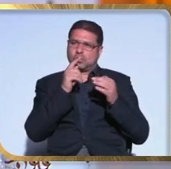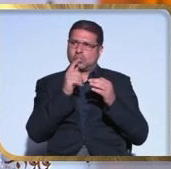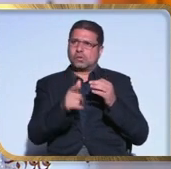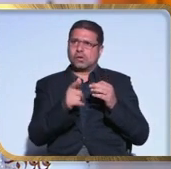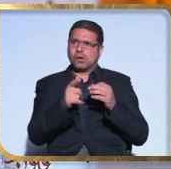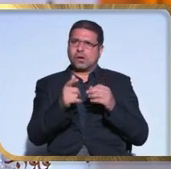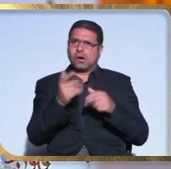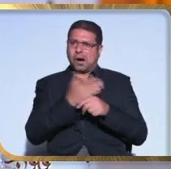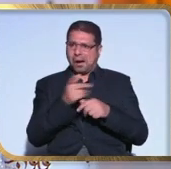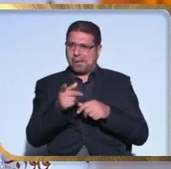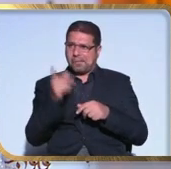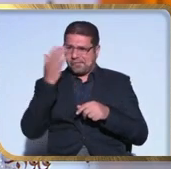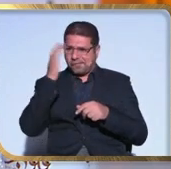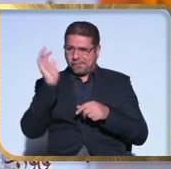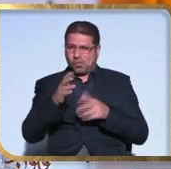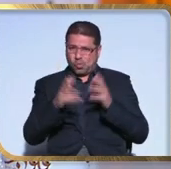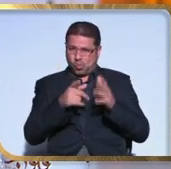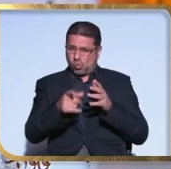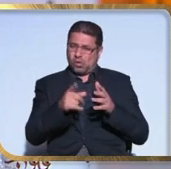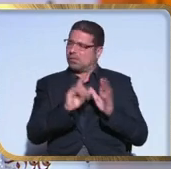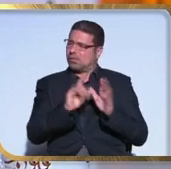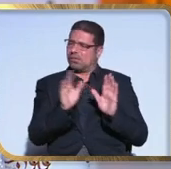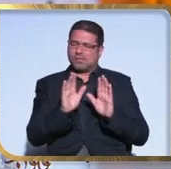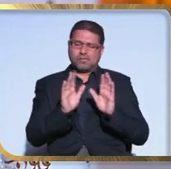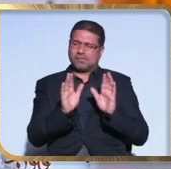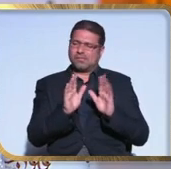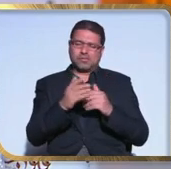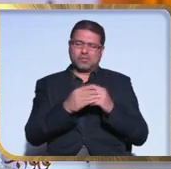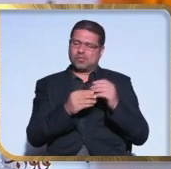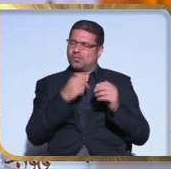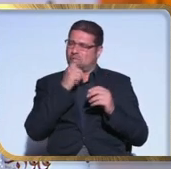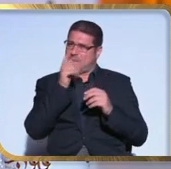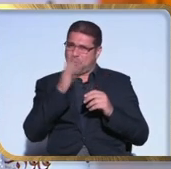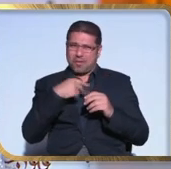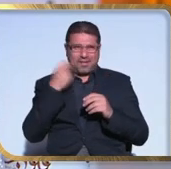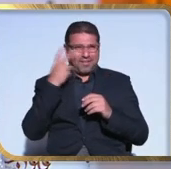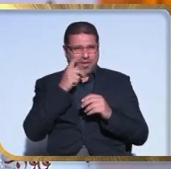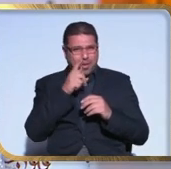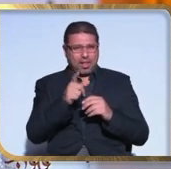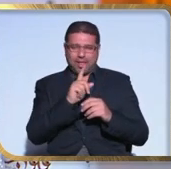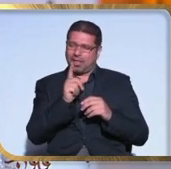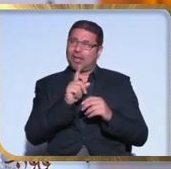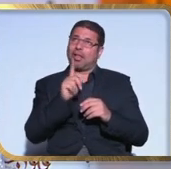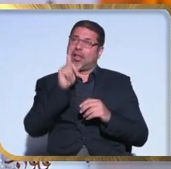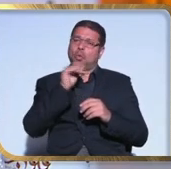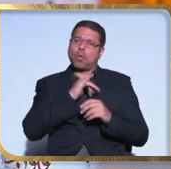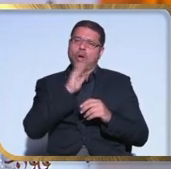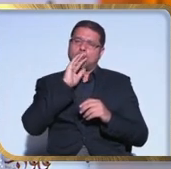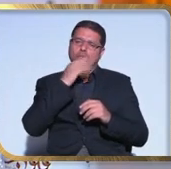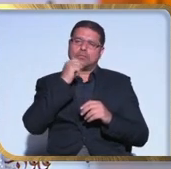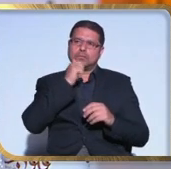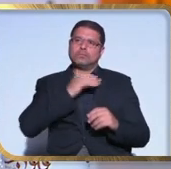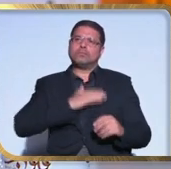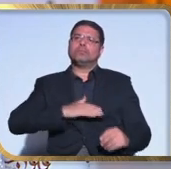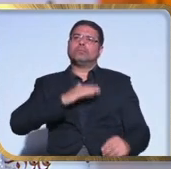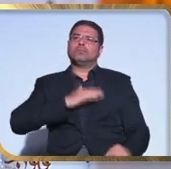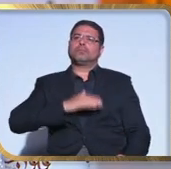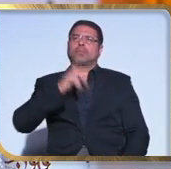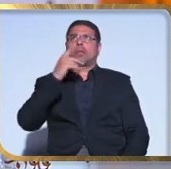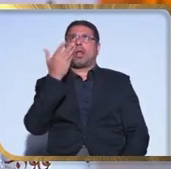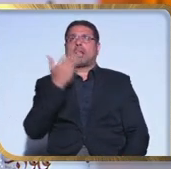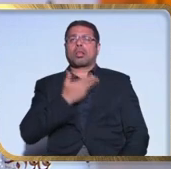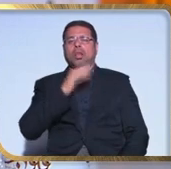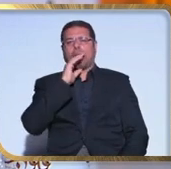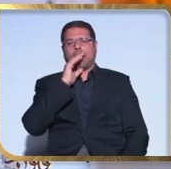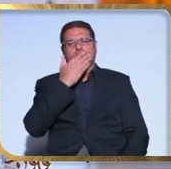اقول ان ده بسبب ان الاب كذا لا نستطيع ان احنا نقول شيء غير ان احنا نصبر على ما اعطانا